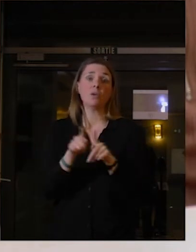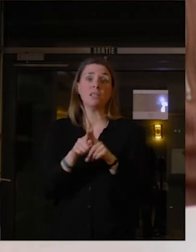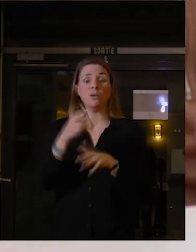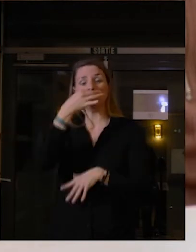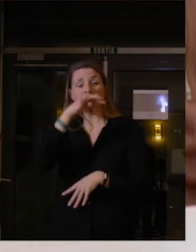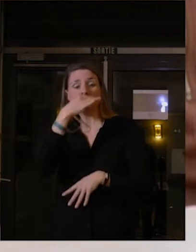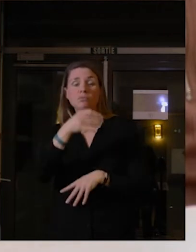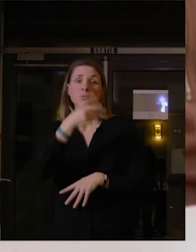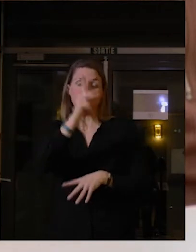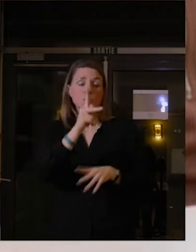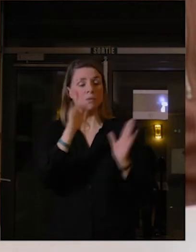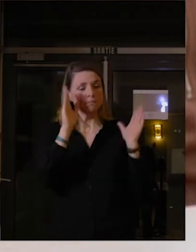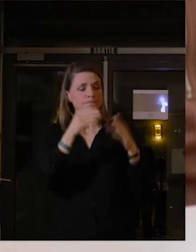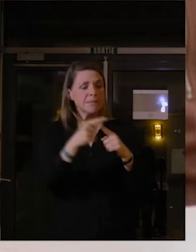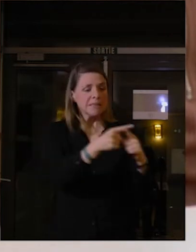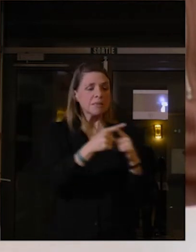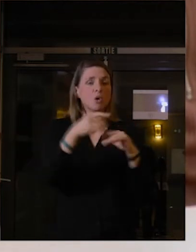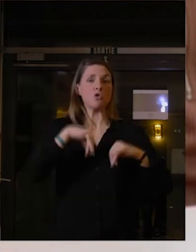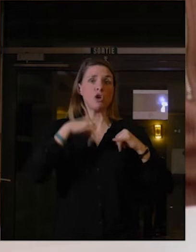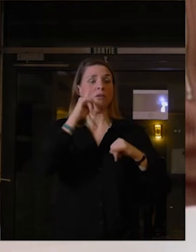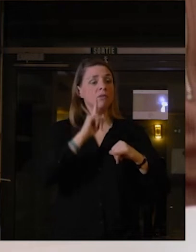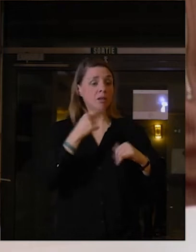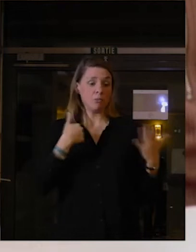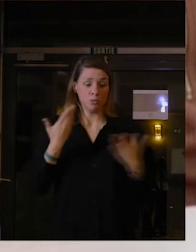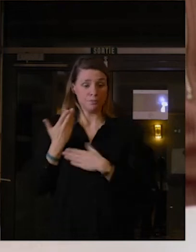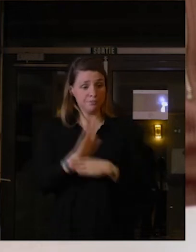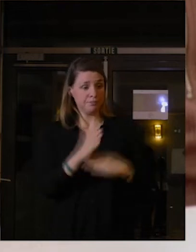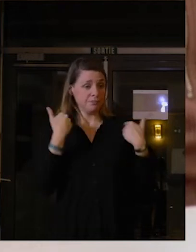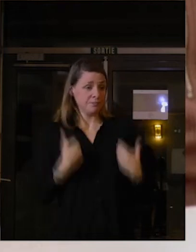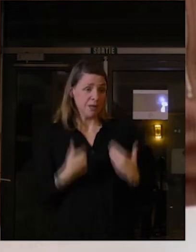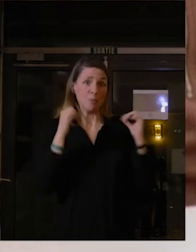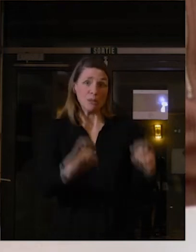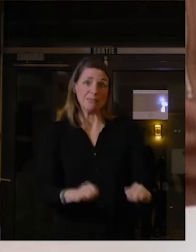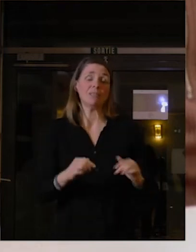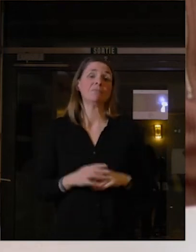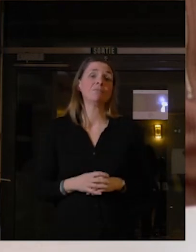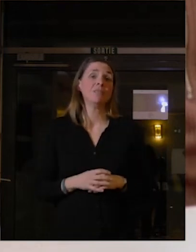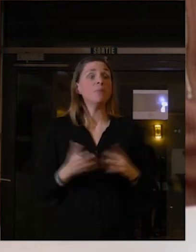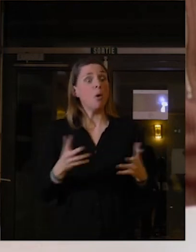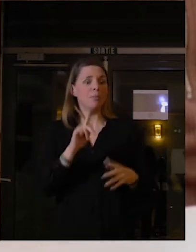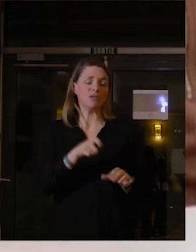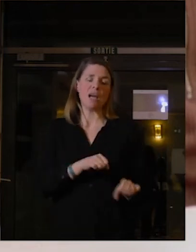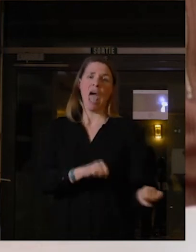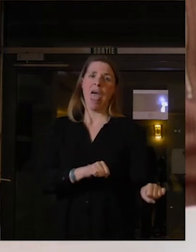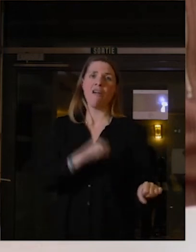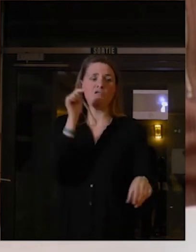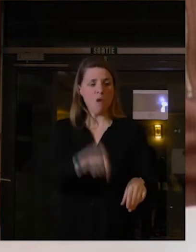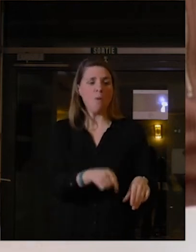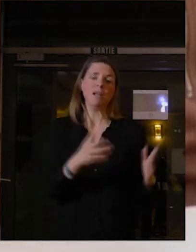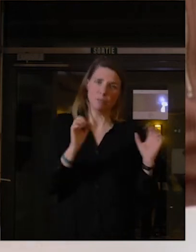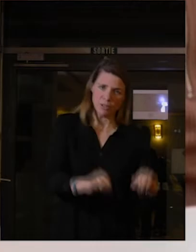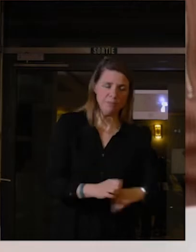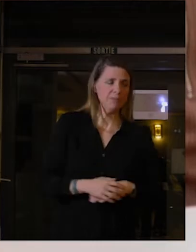discours auprès des jeunes filles pour pouvoir servir d'exemple et leur montrer que c'est possible, qu'il faut s'accrocher, mais que c'est possible.